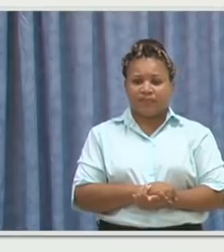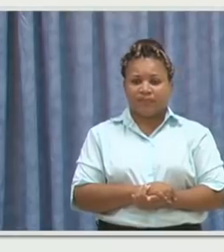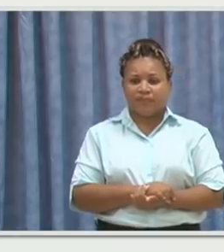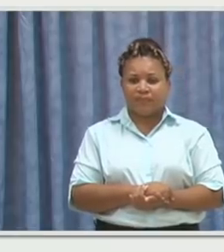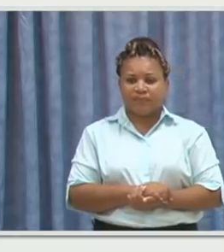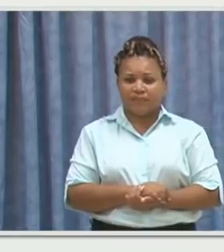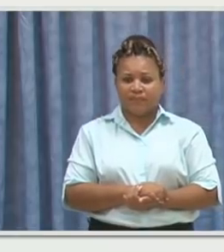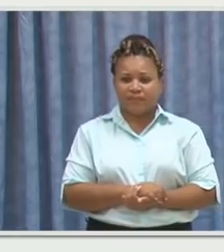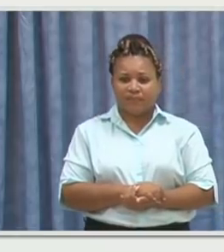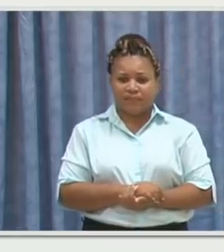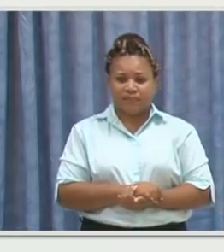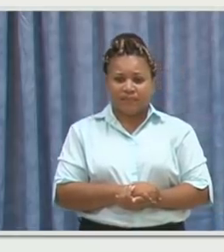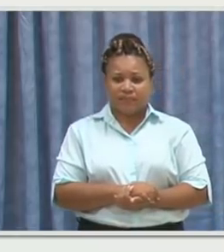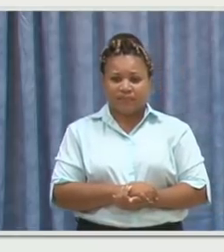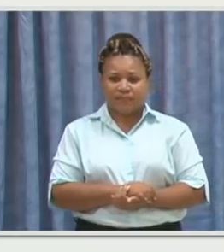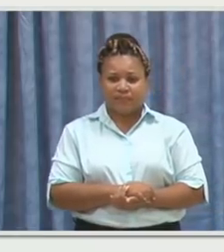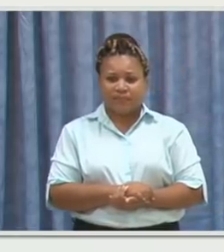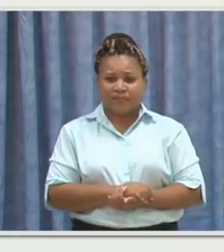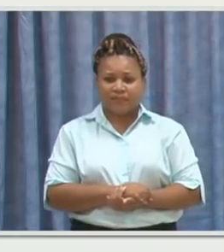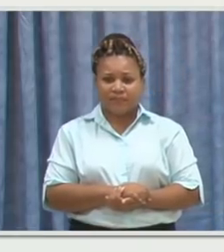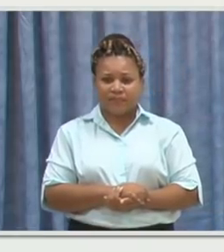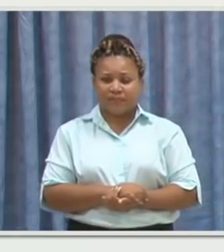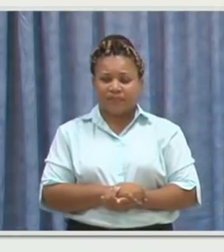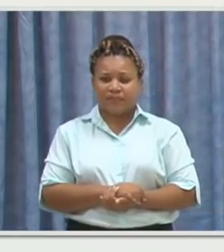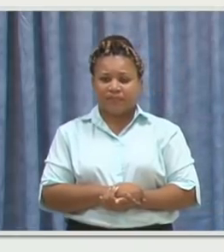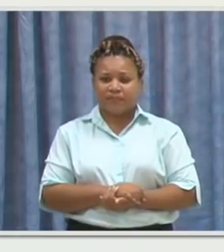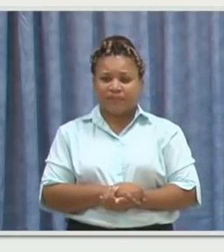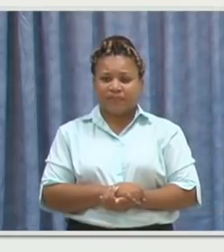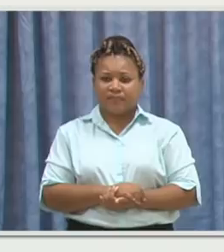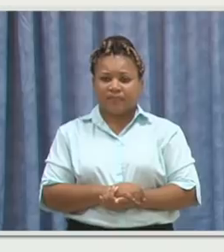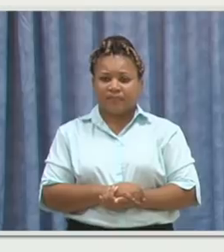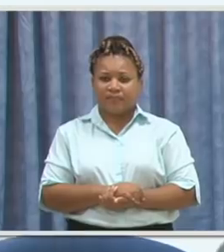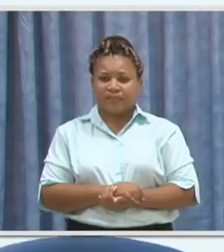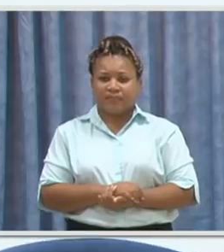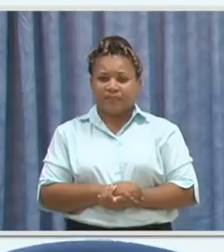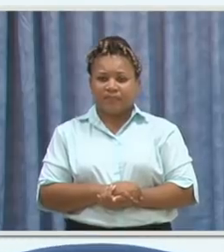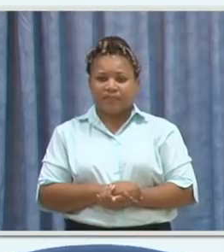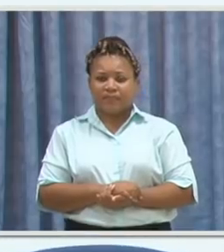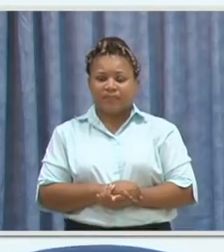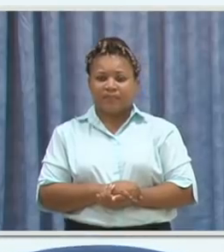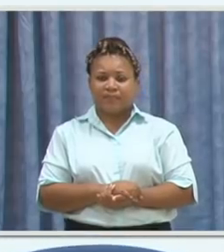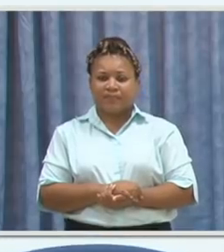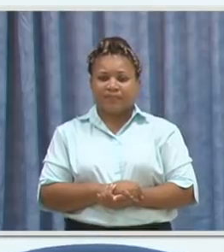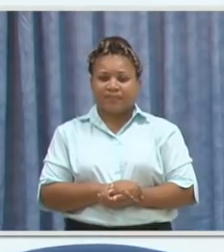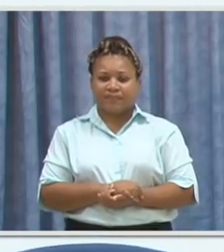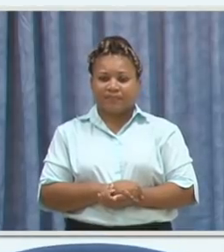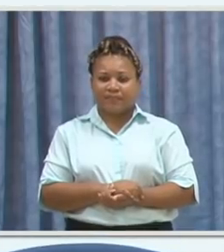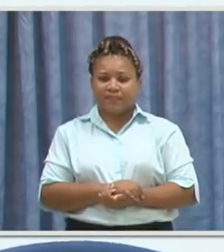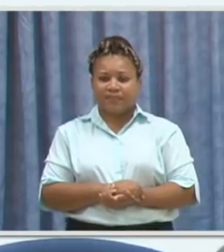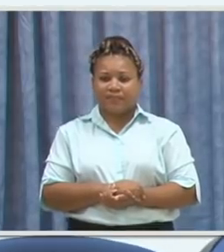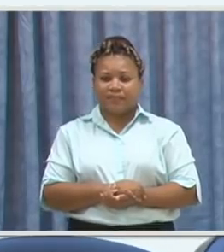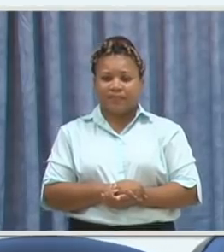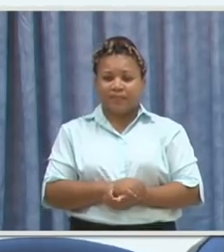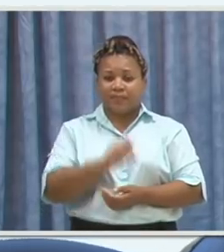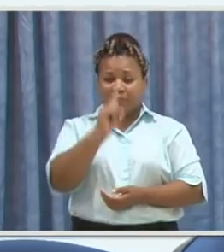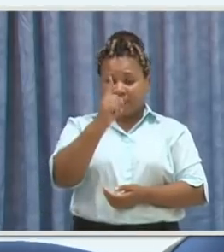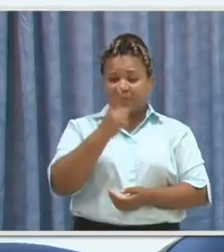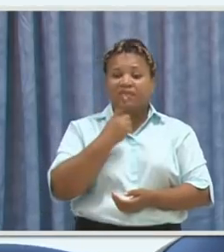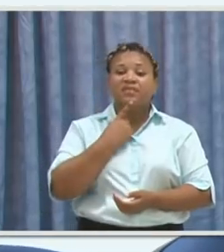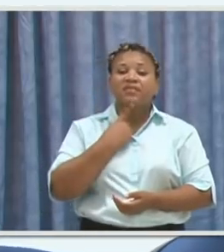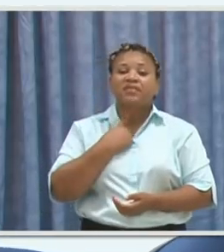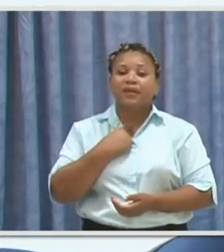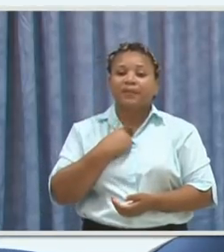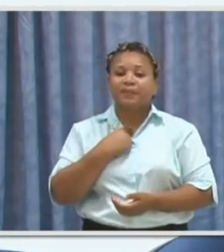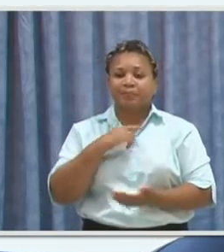Nous entendons pour dire les airports sont réouverts pour nos repatriation flights qui pour pouvoir faire pour bonne